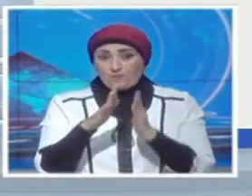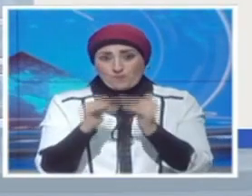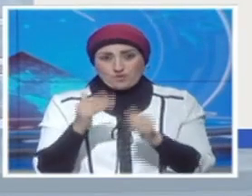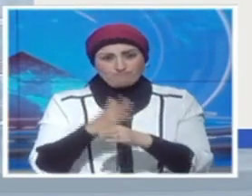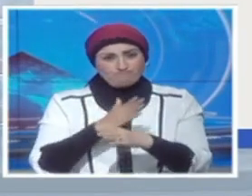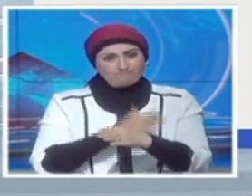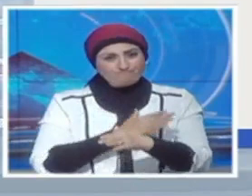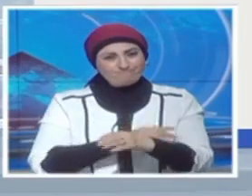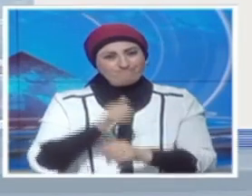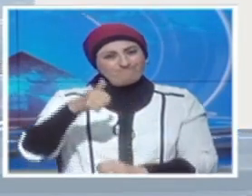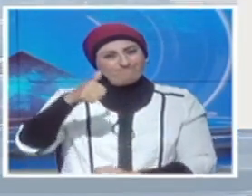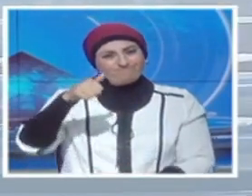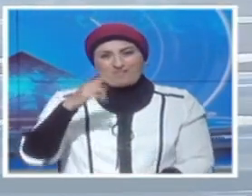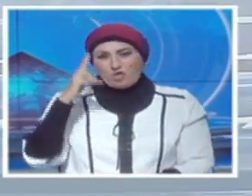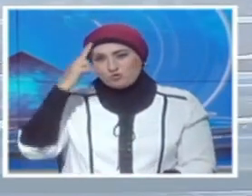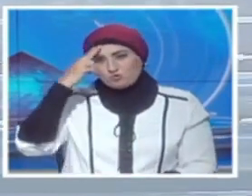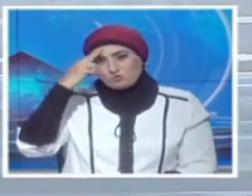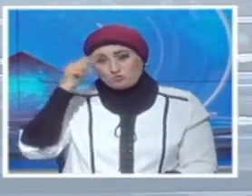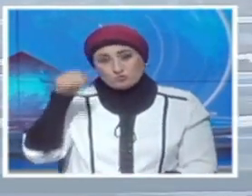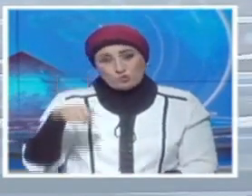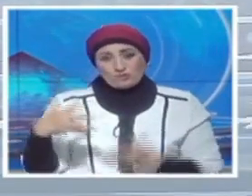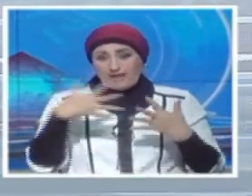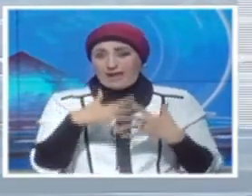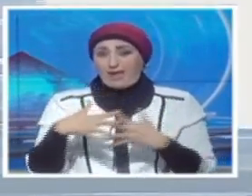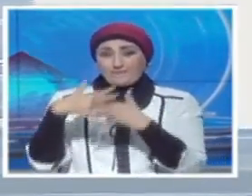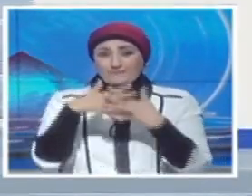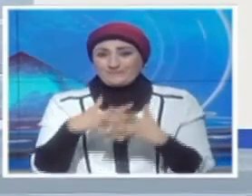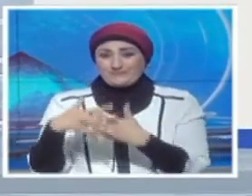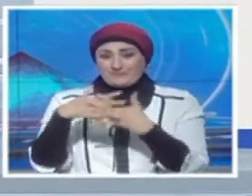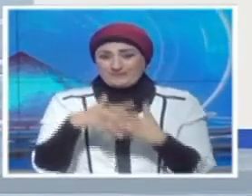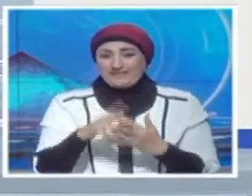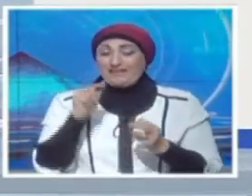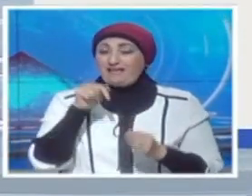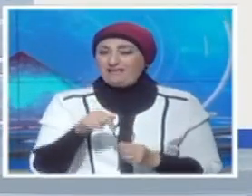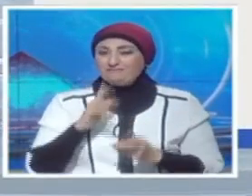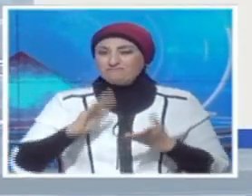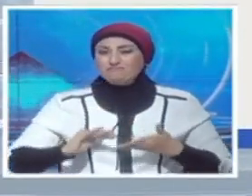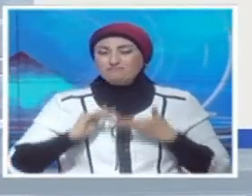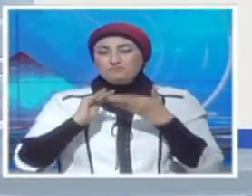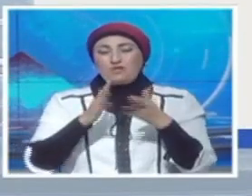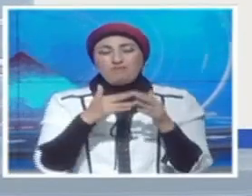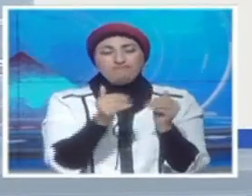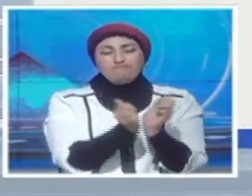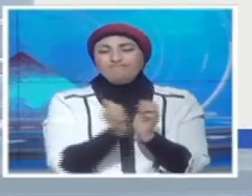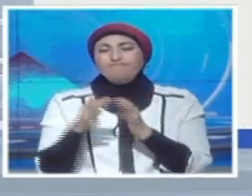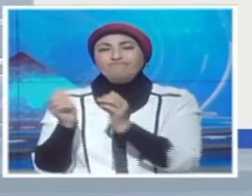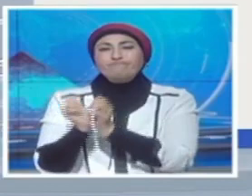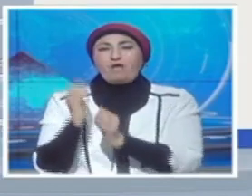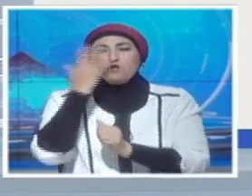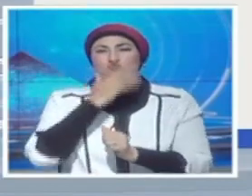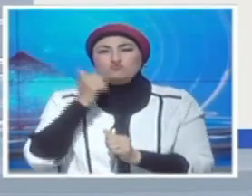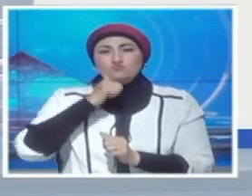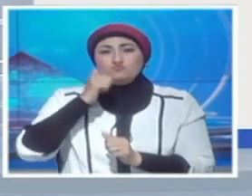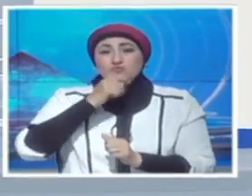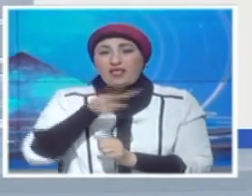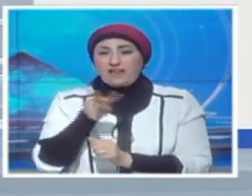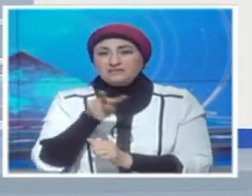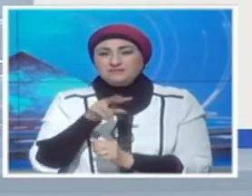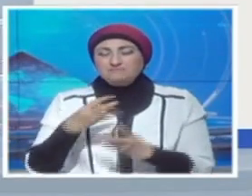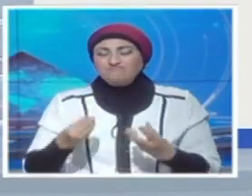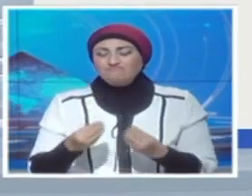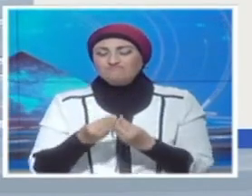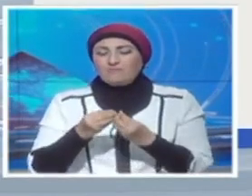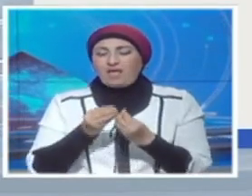مصر بالجهود التي بذلتها كل من المملكة العربية السعودية والولايات المتحدة في تشجيع الأطراف